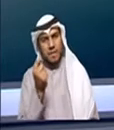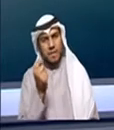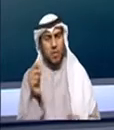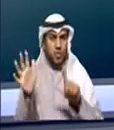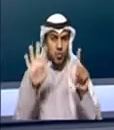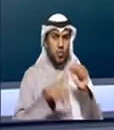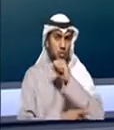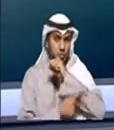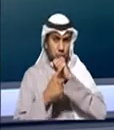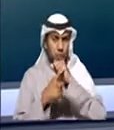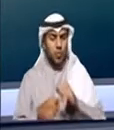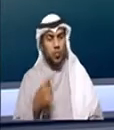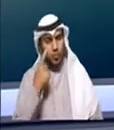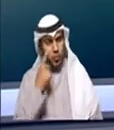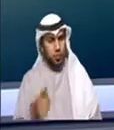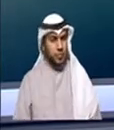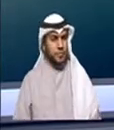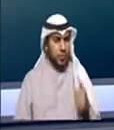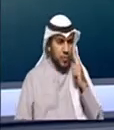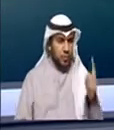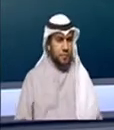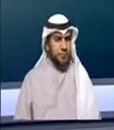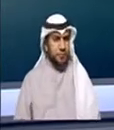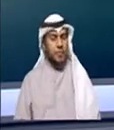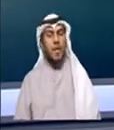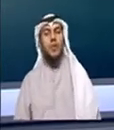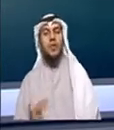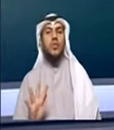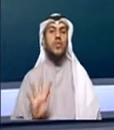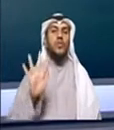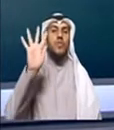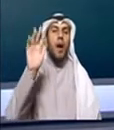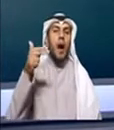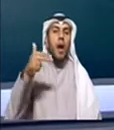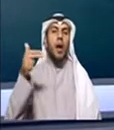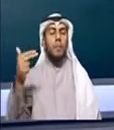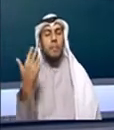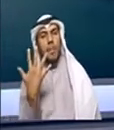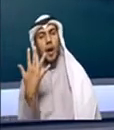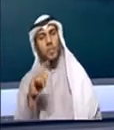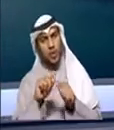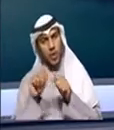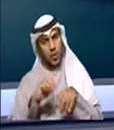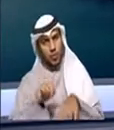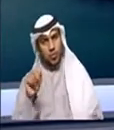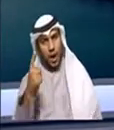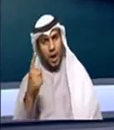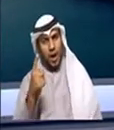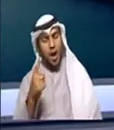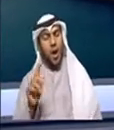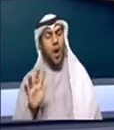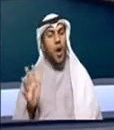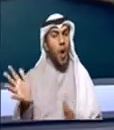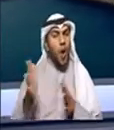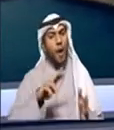باذن الله تعرف على اجواء اكثر حاليا احنا متقلبه الاتجاه شماليه غربيه خفيفه السرعه عليها خمسه كيلو متر في الساعه لكن راح تظل متقلبه الاتجاه